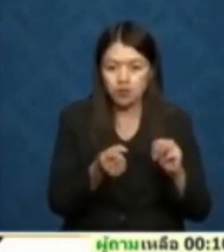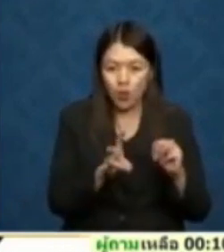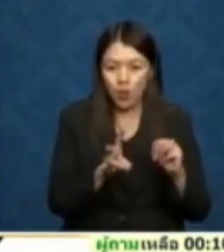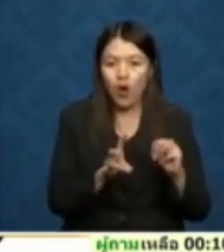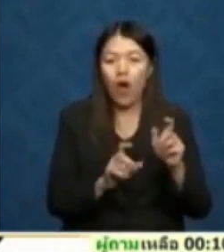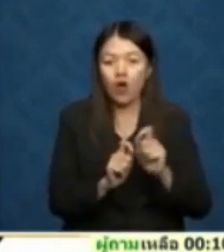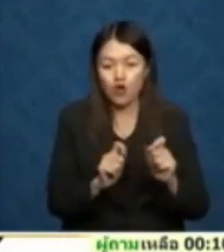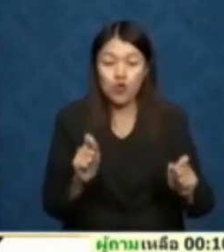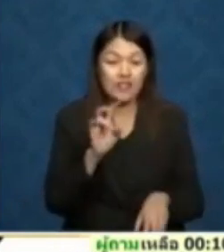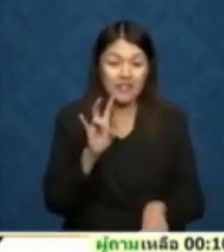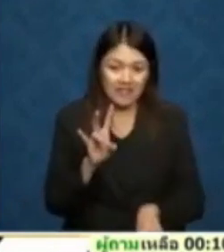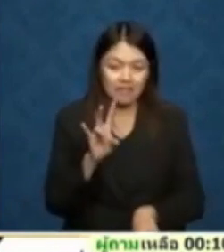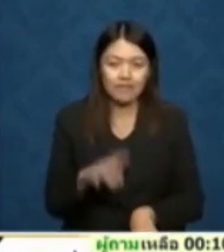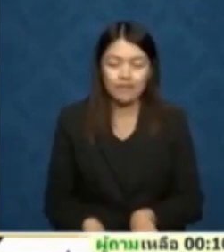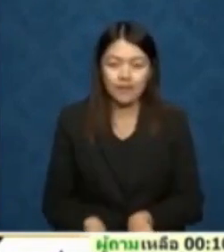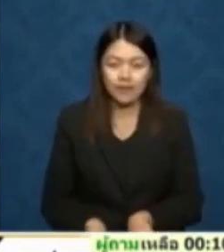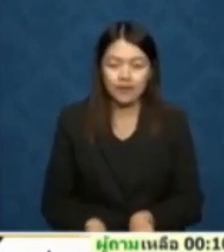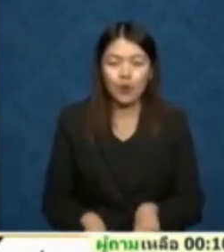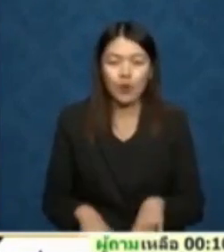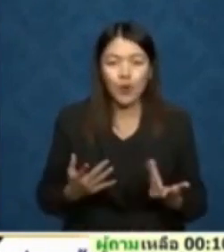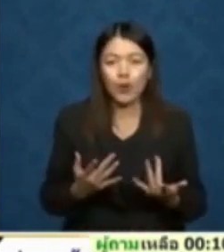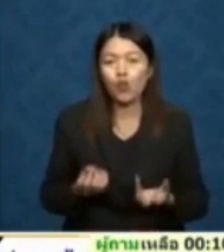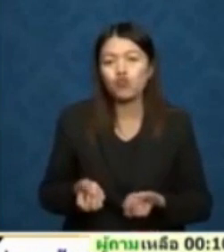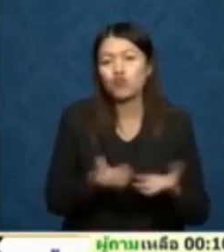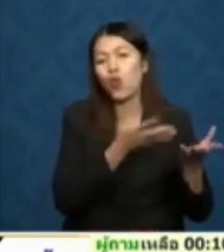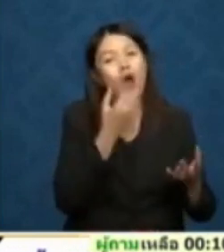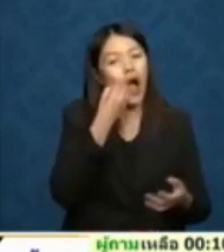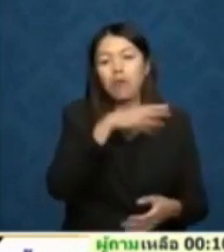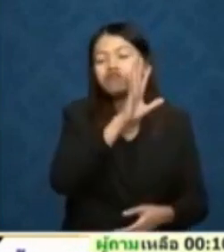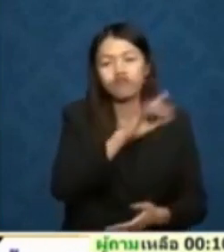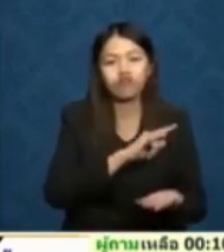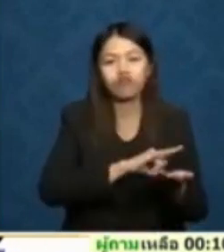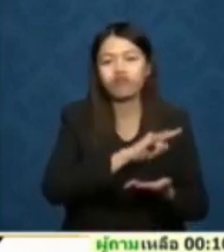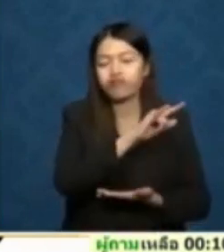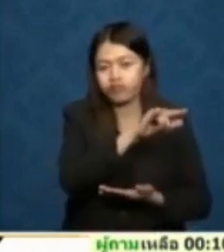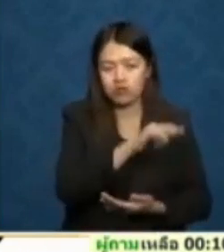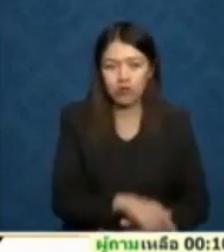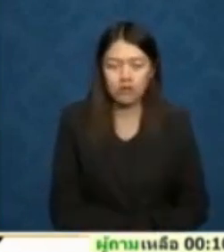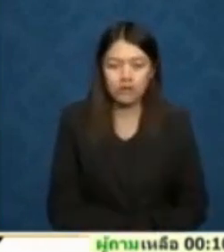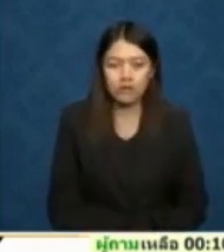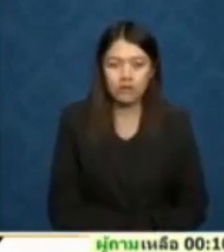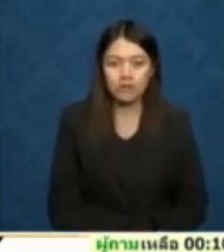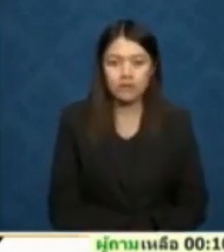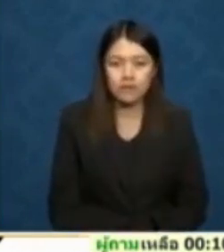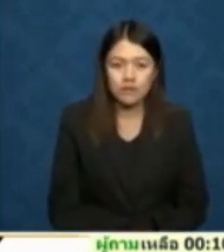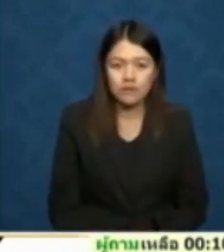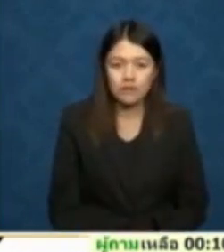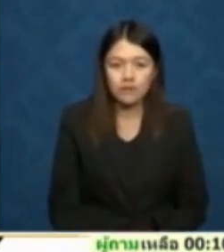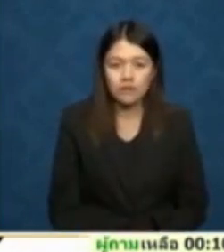ครับในขณะนี้เนี่ยรอการส่งกลับในส่วนของคดีความนั้นนะครับ